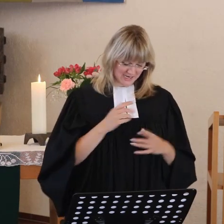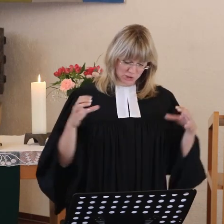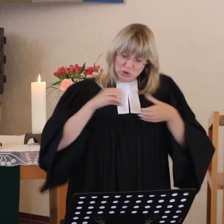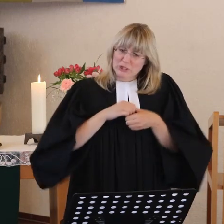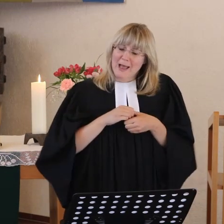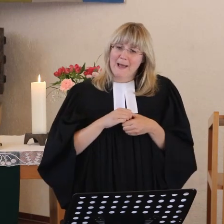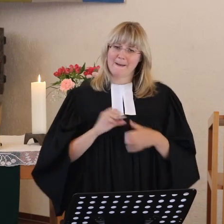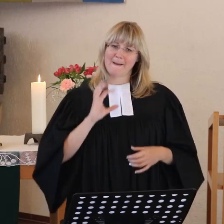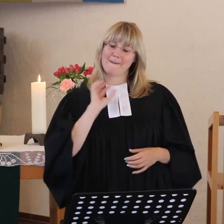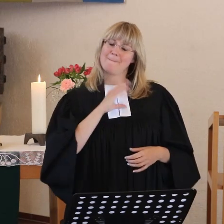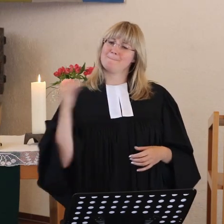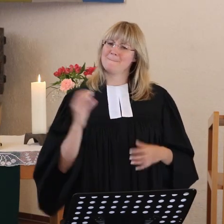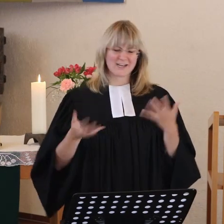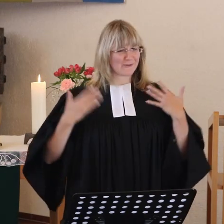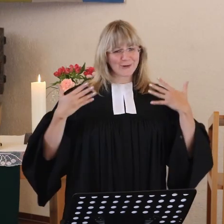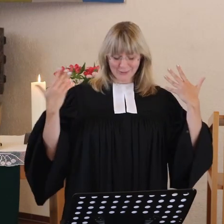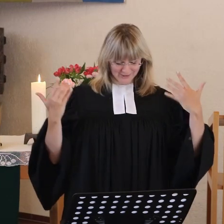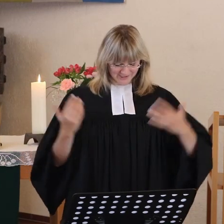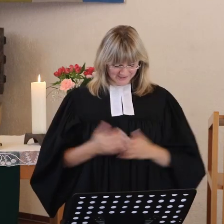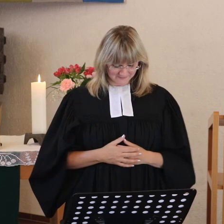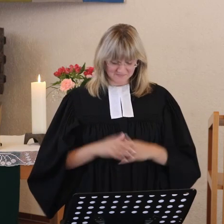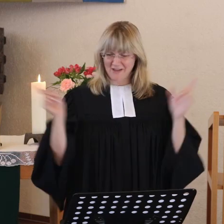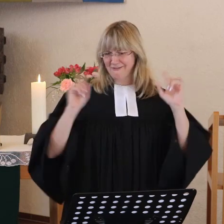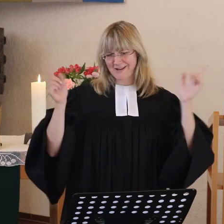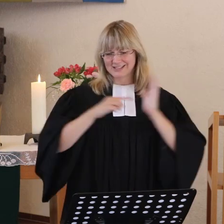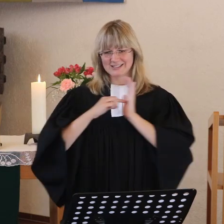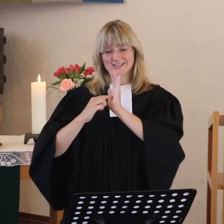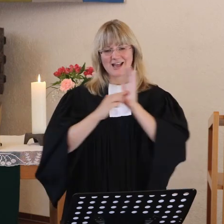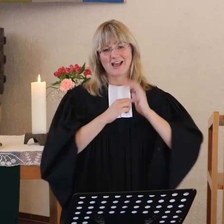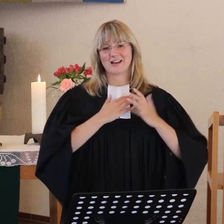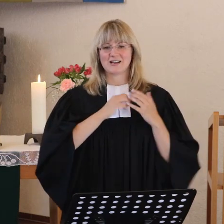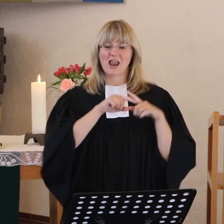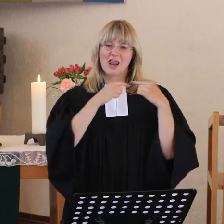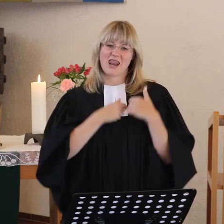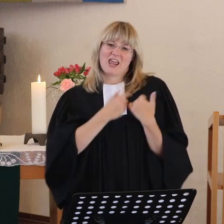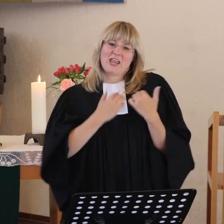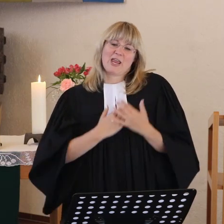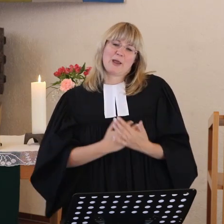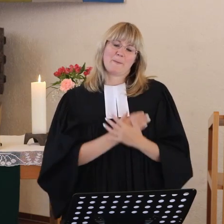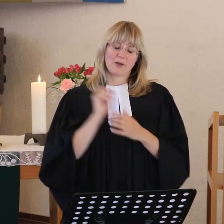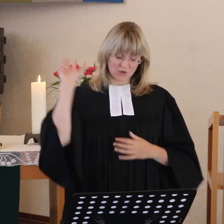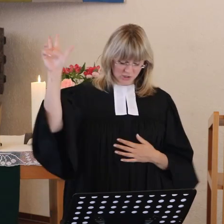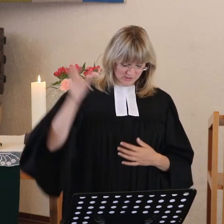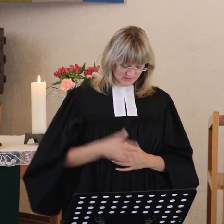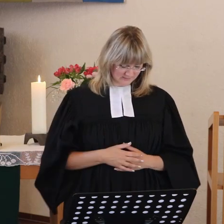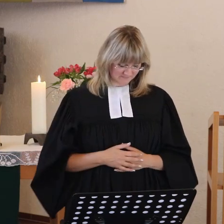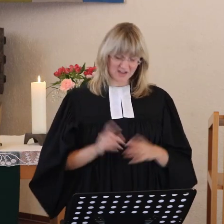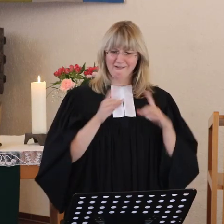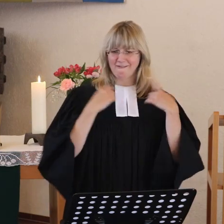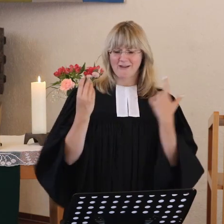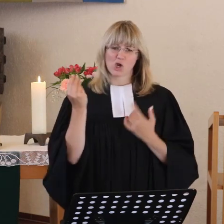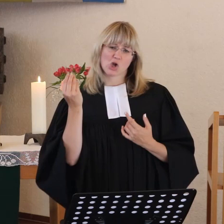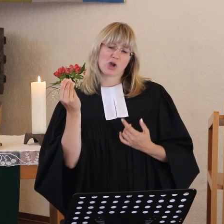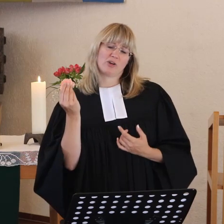zusammen diese Freude, denn es ein Fest wird aus Liebe zu Gott. Mit allen fünf